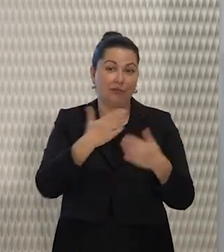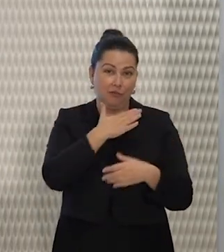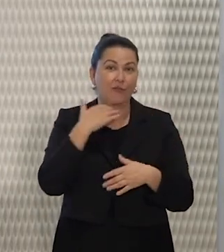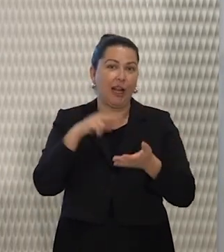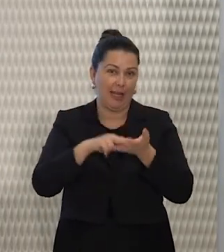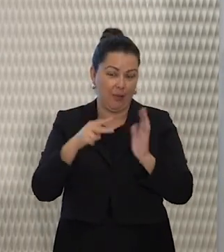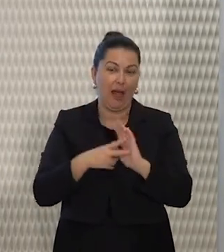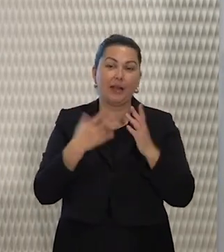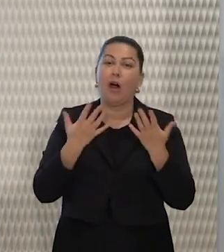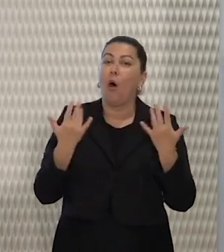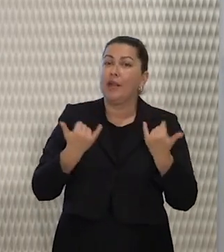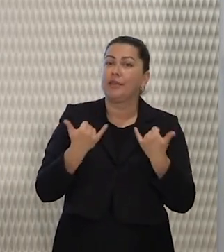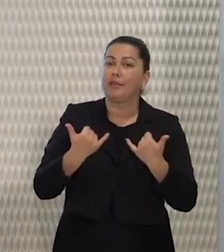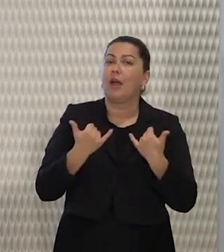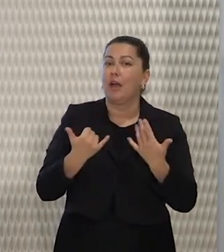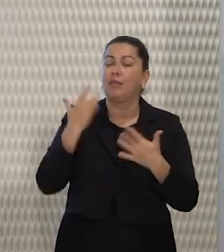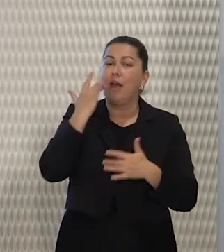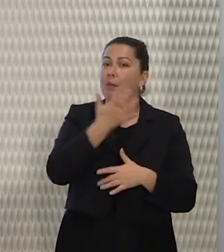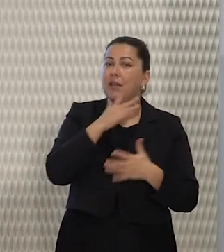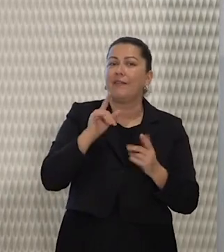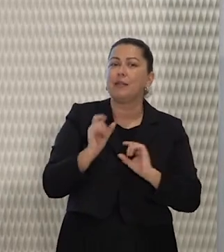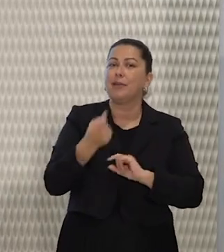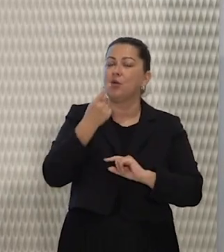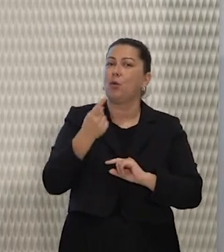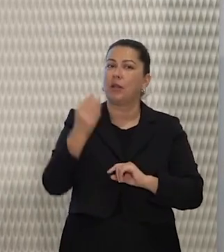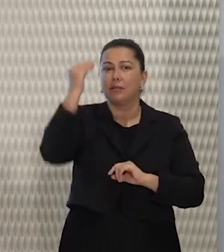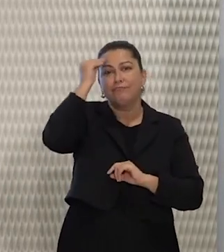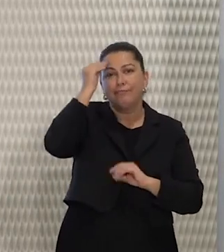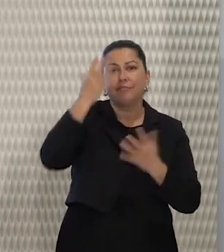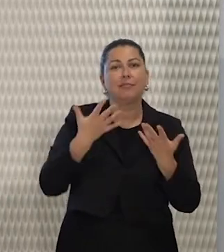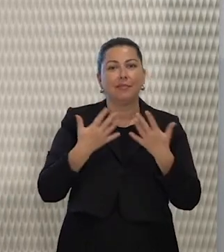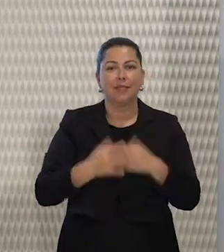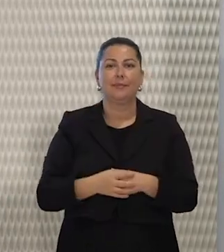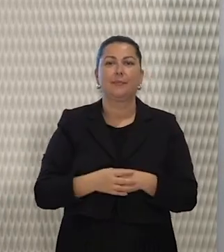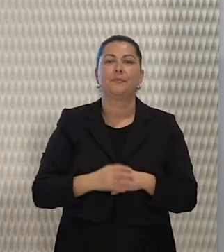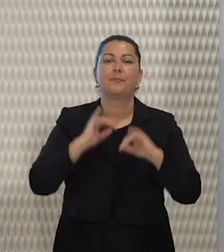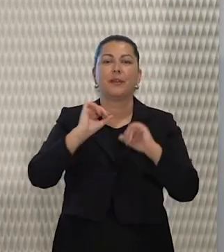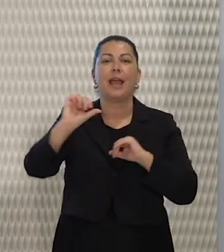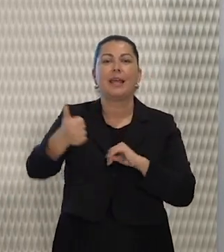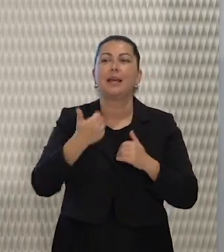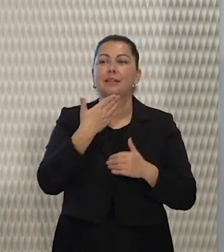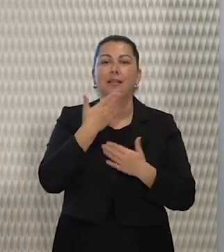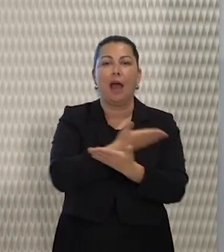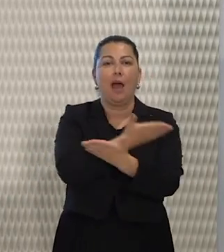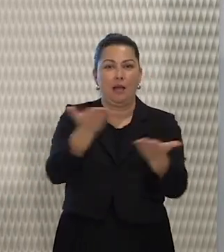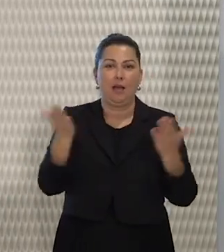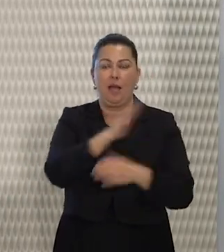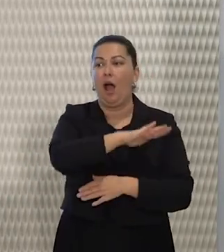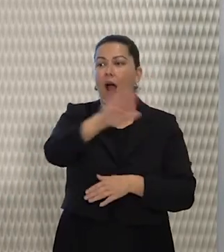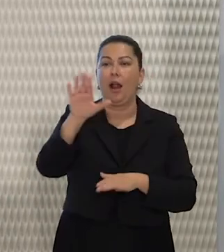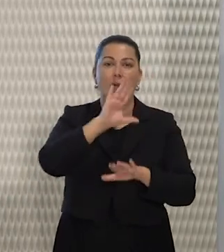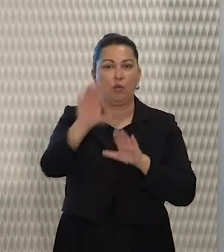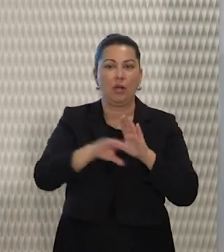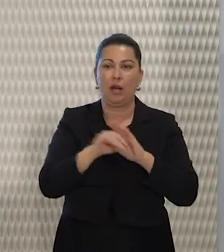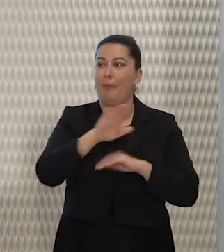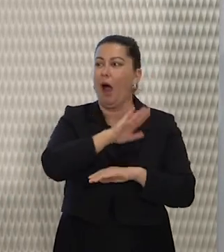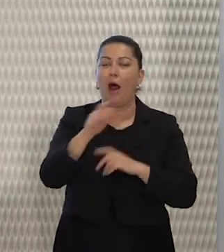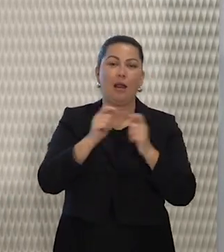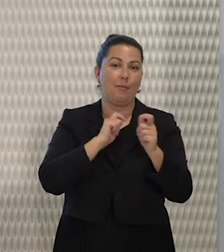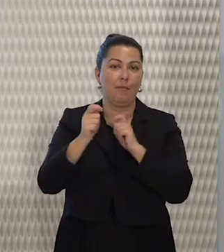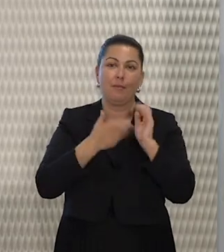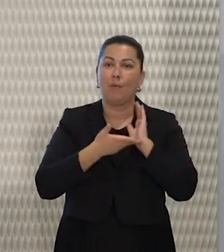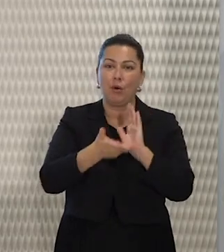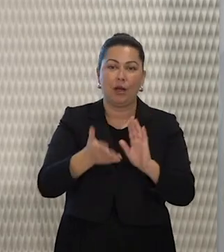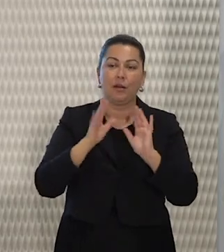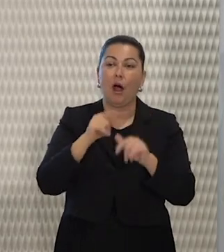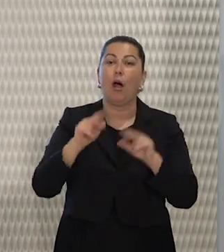Nachmittag besonders angesprochen oder was nehmen Sie vom heutigen Nachmittag mit? Also erstens mal danke allen Unternehmen, allen Präsentatoren, aber es war ja heute das